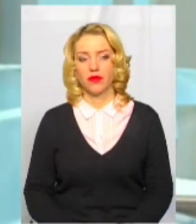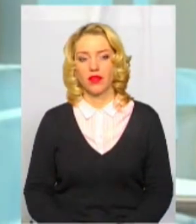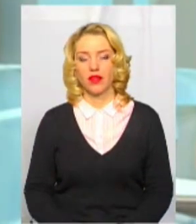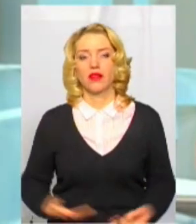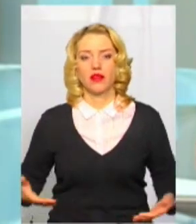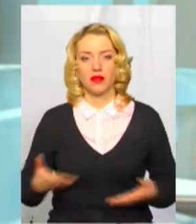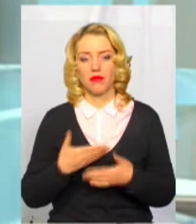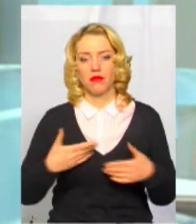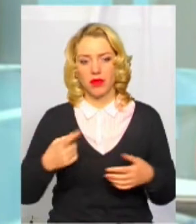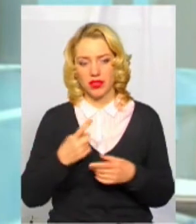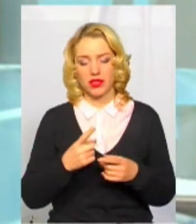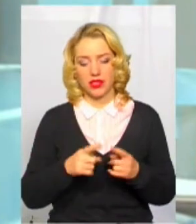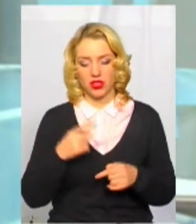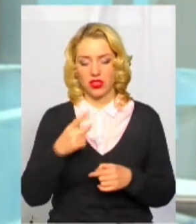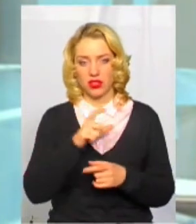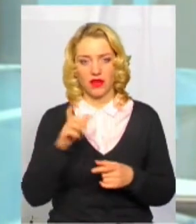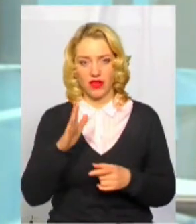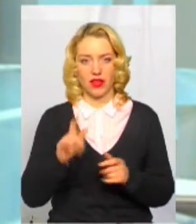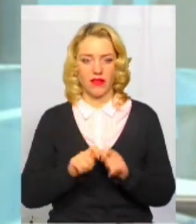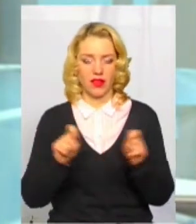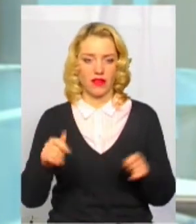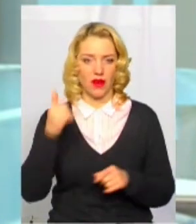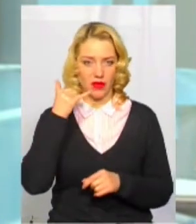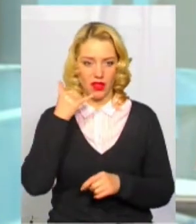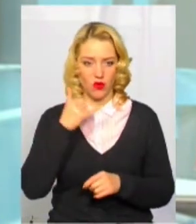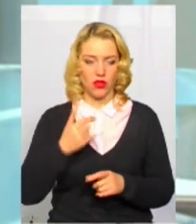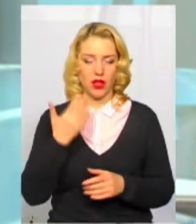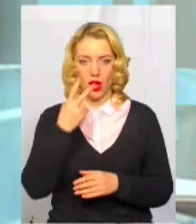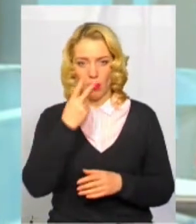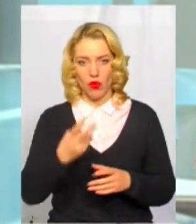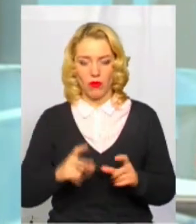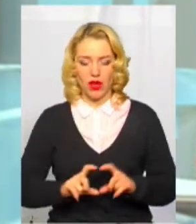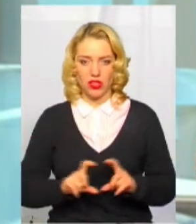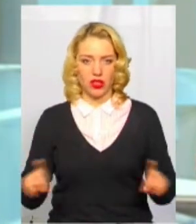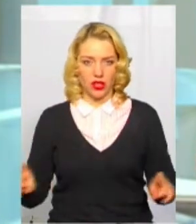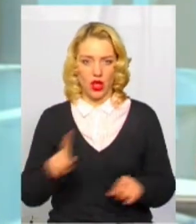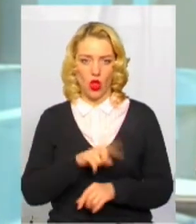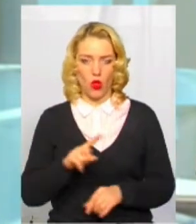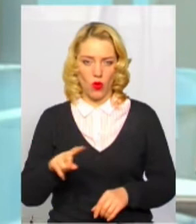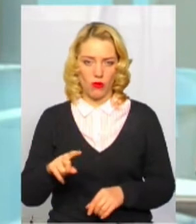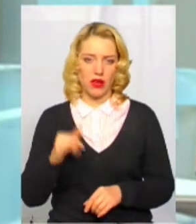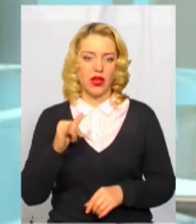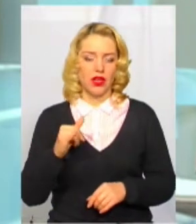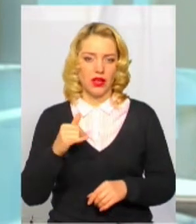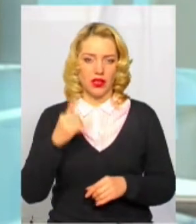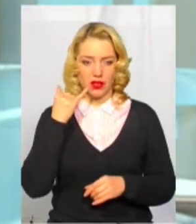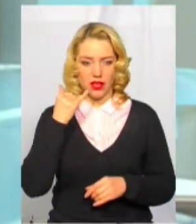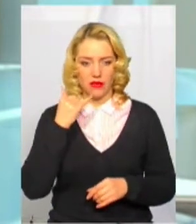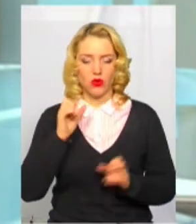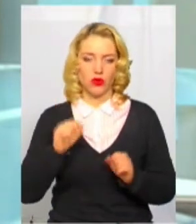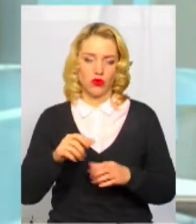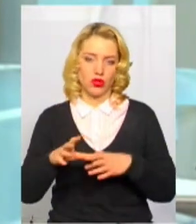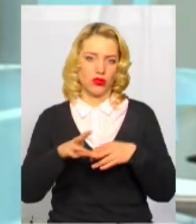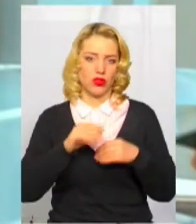Ми буквально за хвилину відкриваємо телефонні лінії. Ви побачите номер на своєму екрані і можете долучатись до нашої